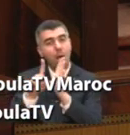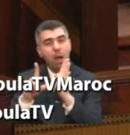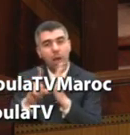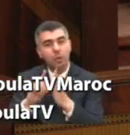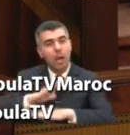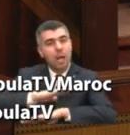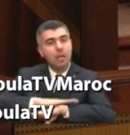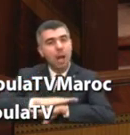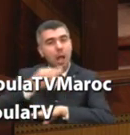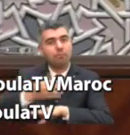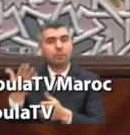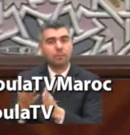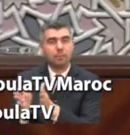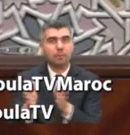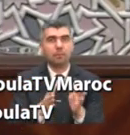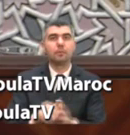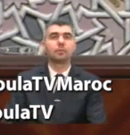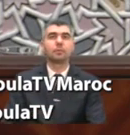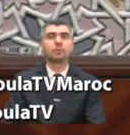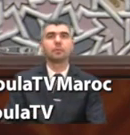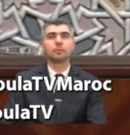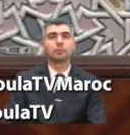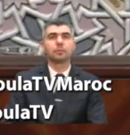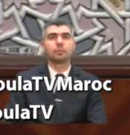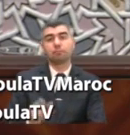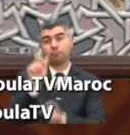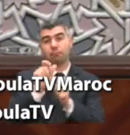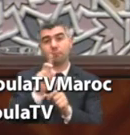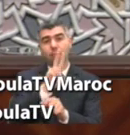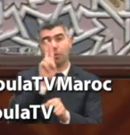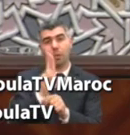شكرا شكرا سيد النائب محترم. هل من تعقيب إضافي؟